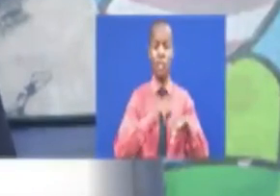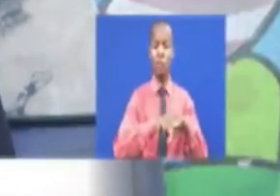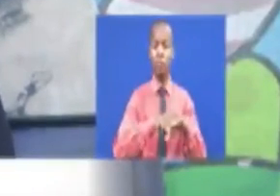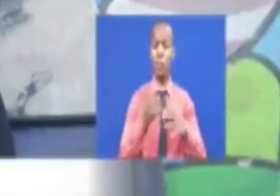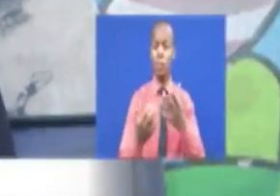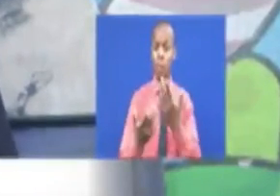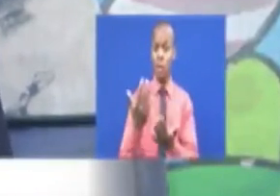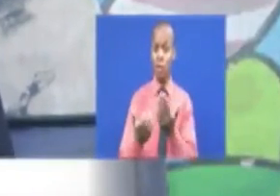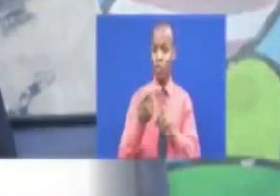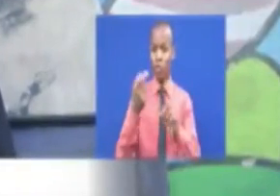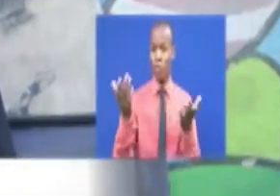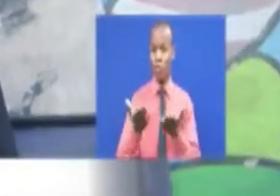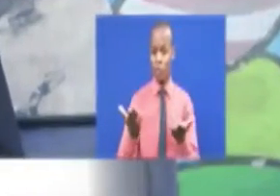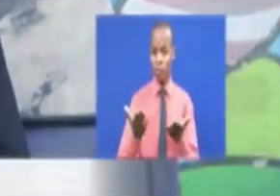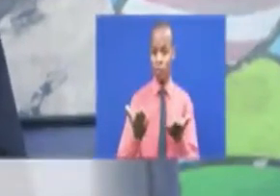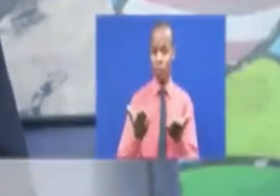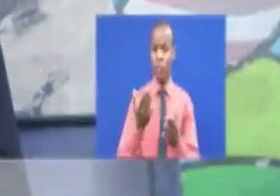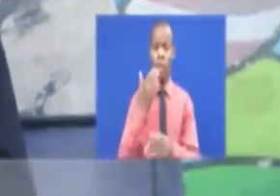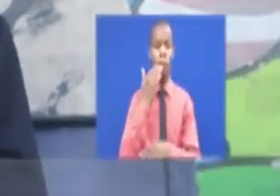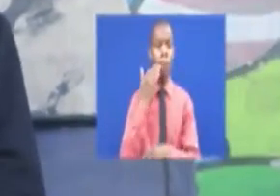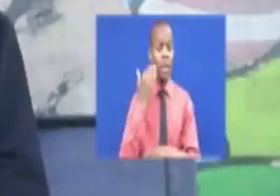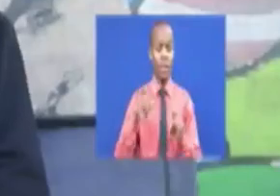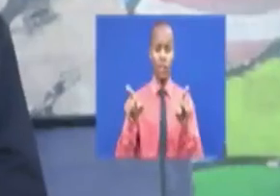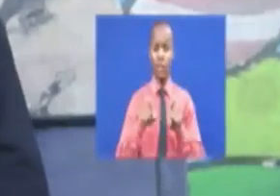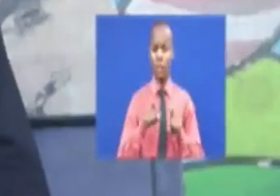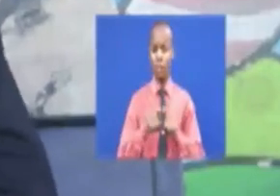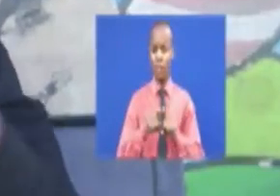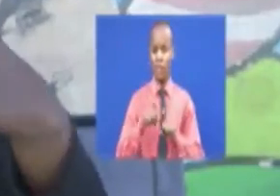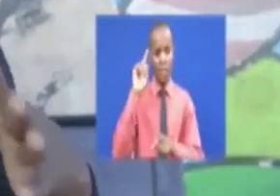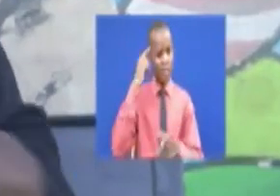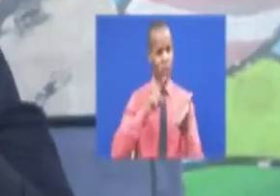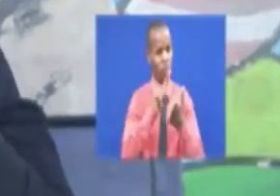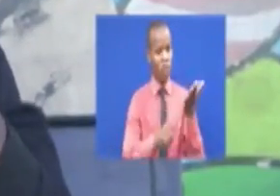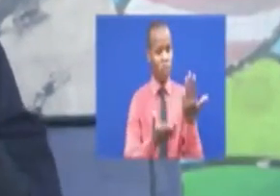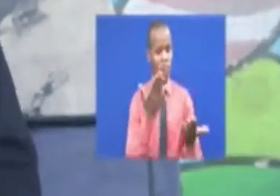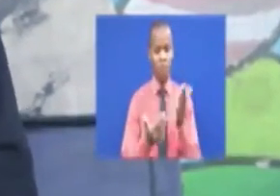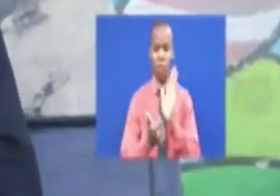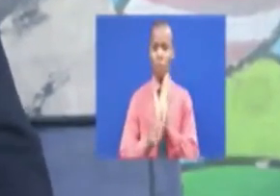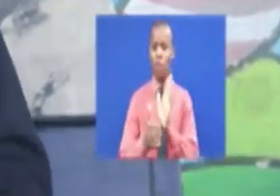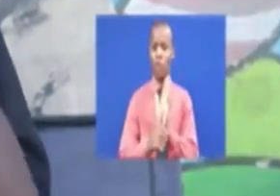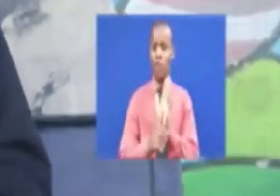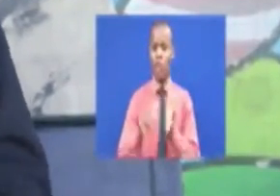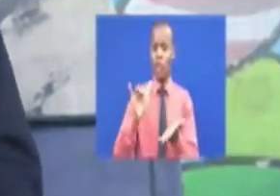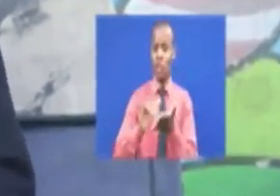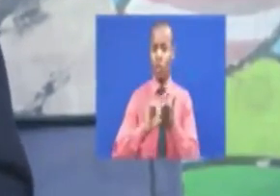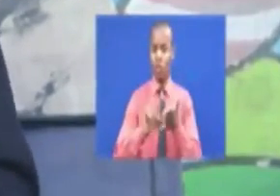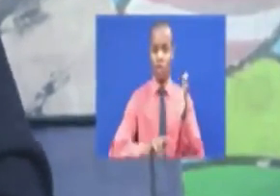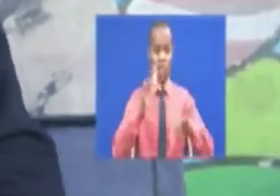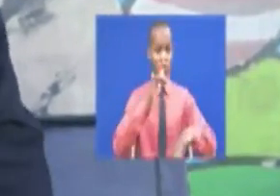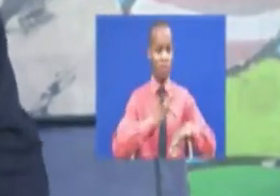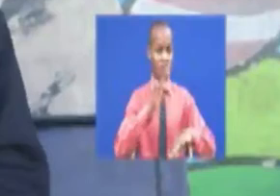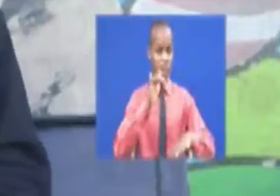mpaka hapa tu. Na alikuwa na kwa mgonjwa mara nyingi. Sasa tukadhani hiyo mgonjwa ina muaffect ndio